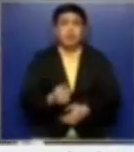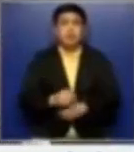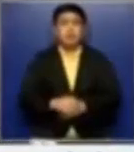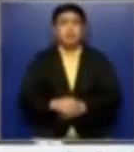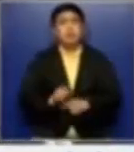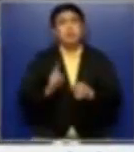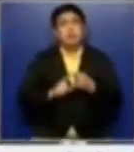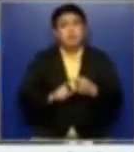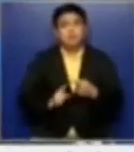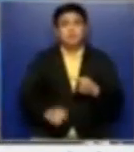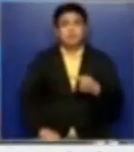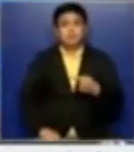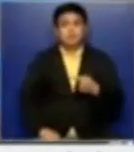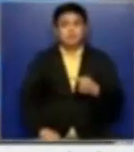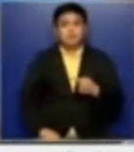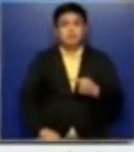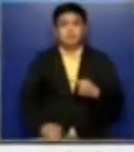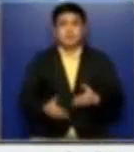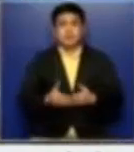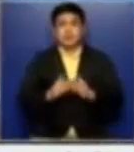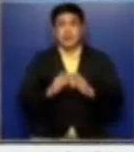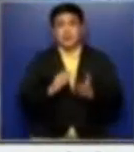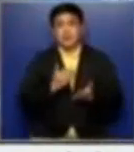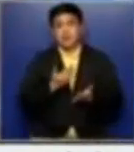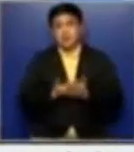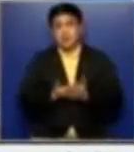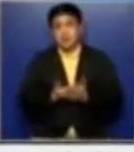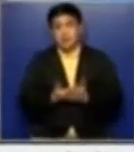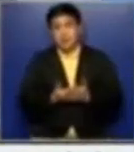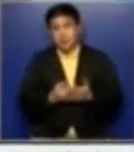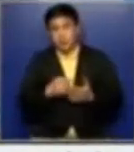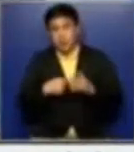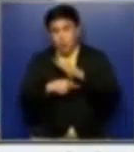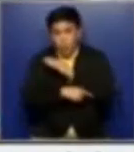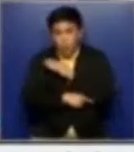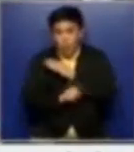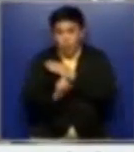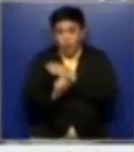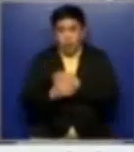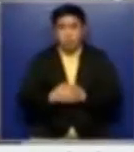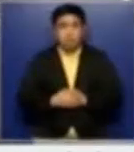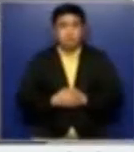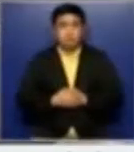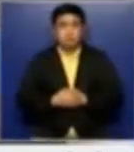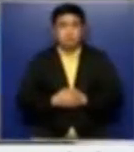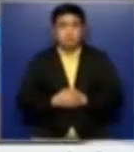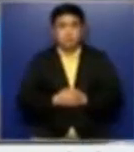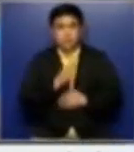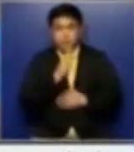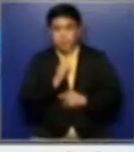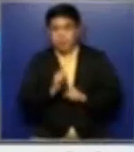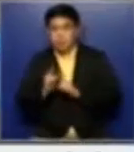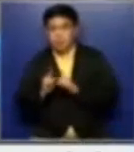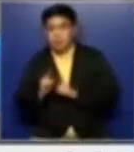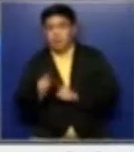หนึ่งตั้งกันขึ้นมาเพื่อที่จะลักไก่ลักไก่ก็ไปประมูลกันเลย